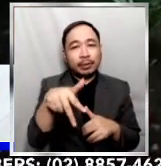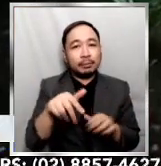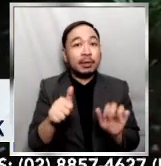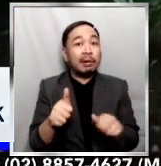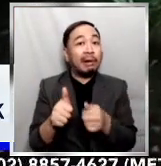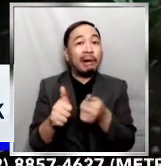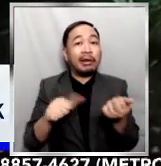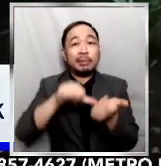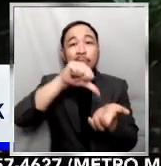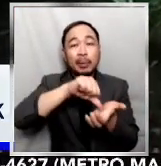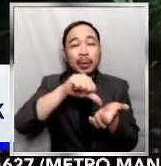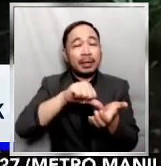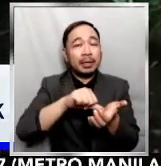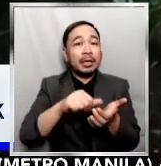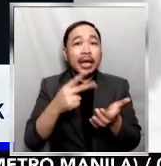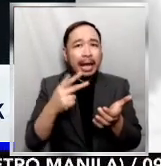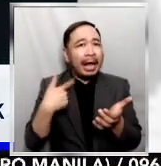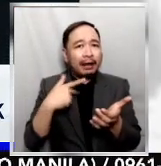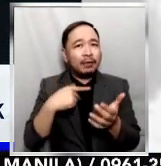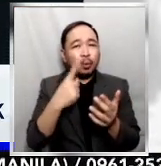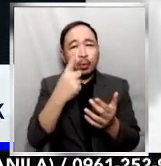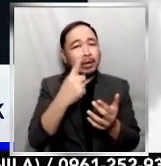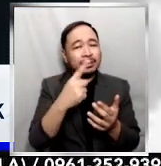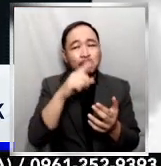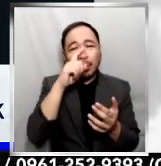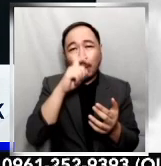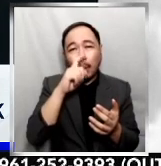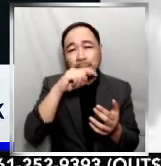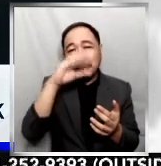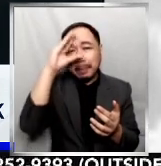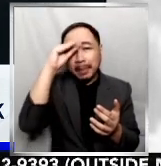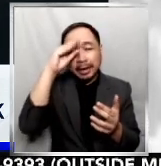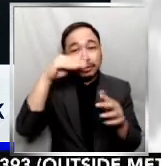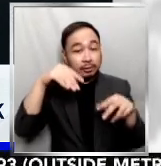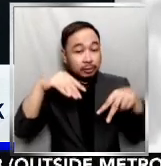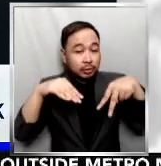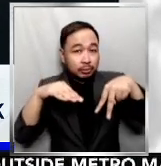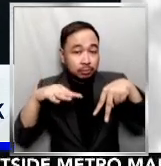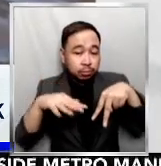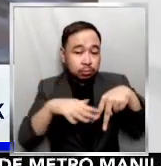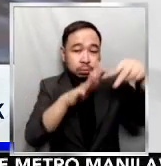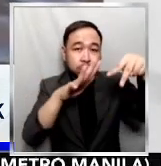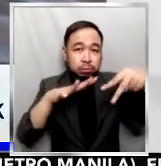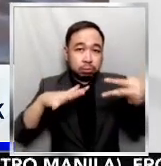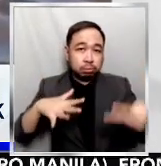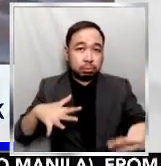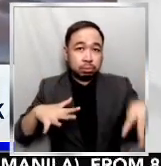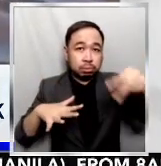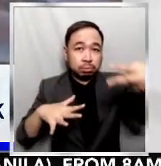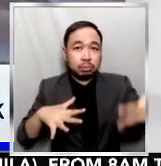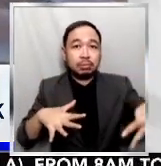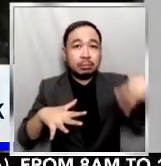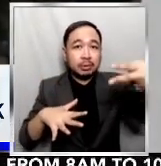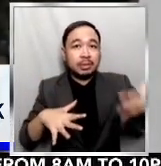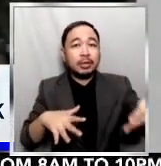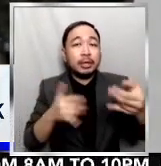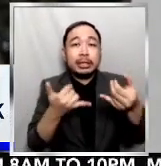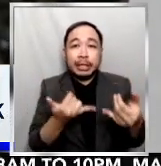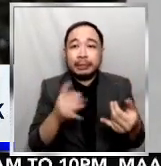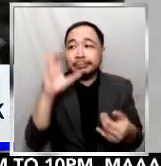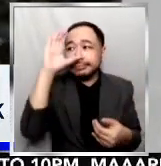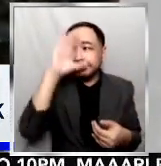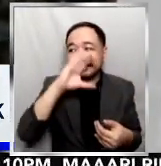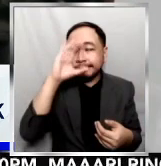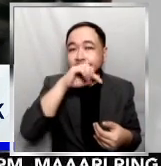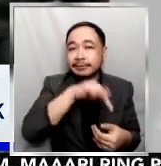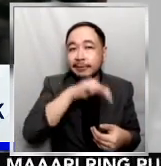ang 68-anyos na lalaki sa malakas na agos ng creek sa tabi ng kanilang bahay. Kasalukuyan pa siyang hinahanap. Nabigla rin